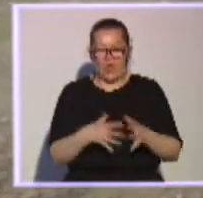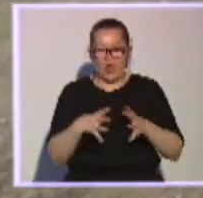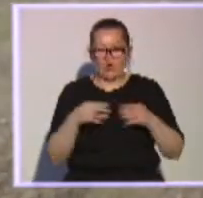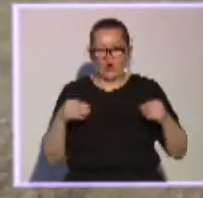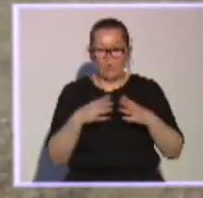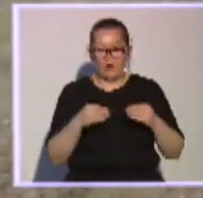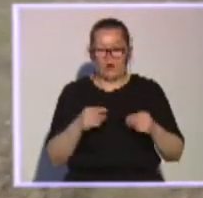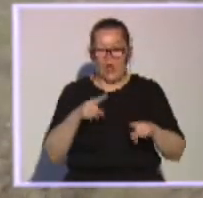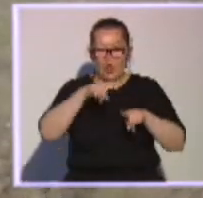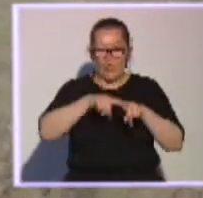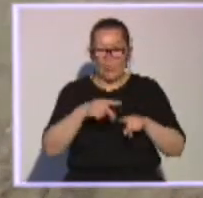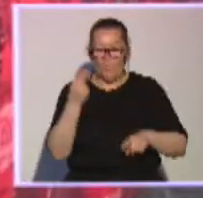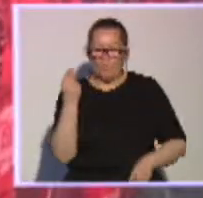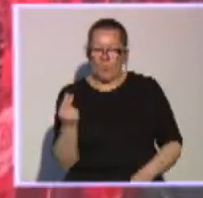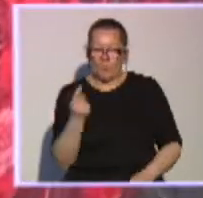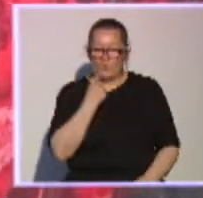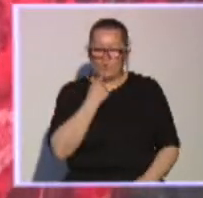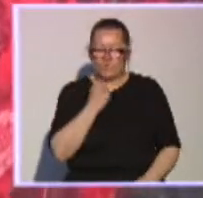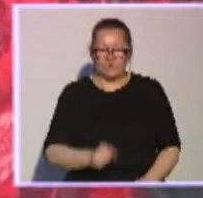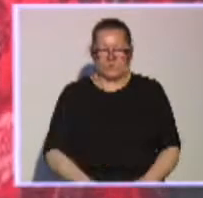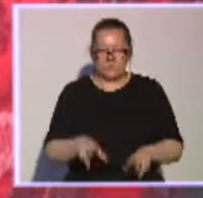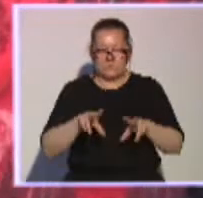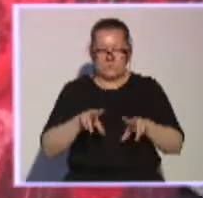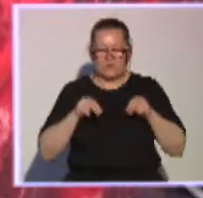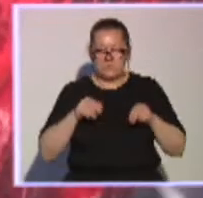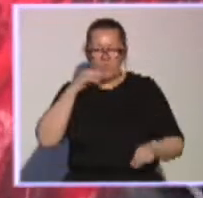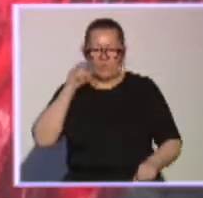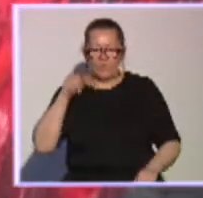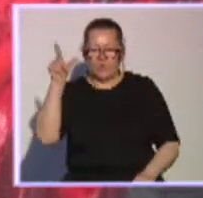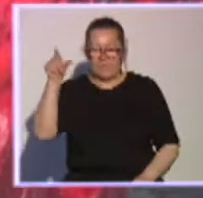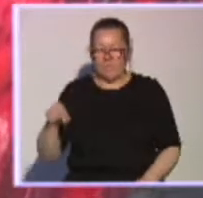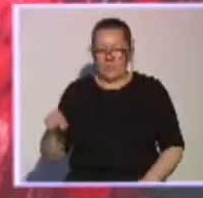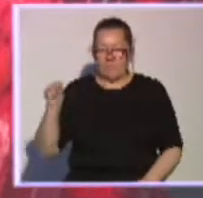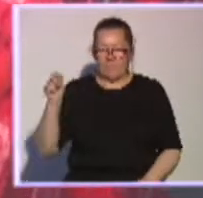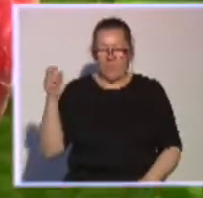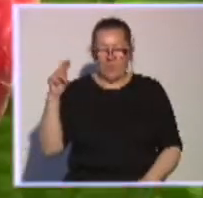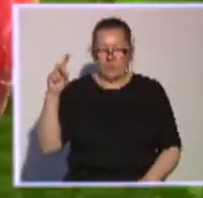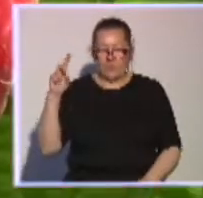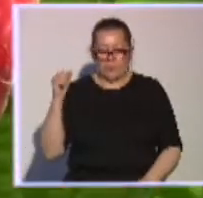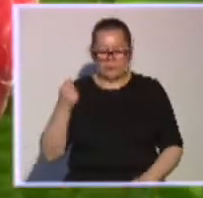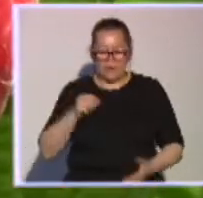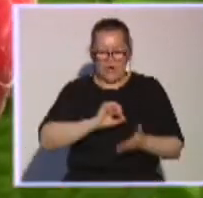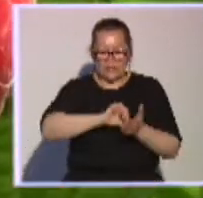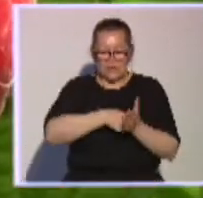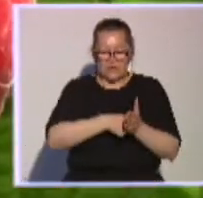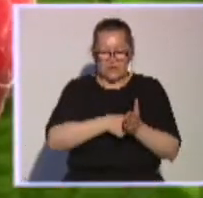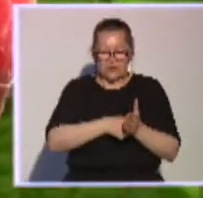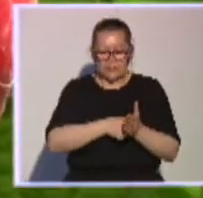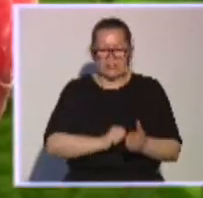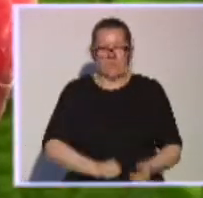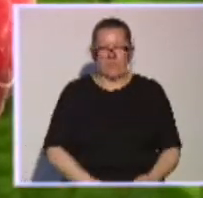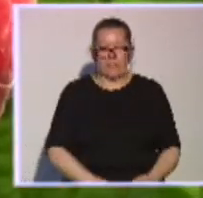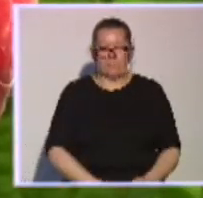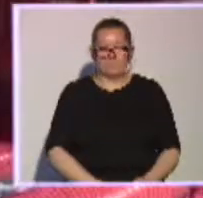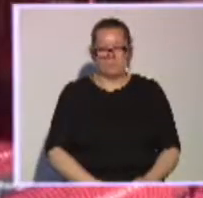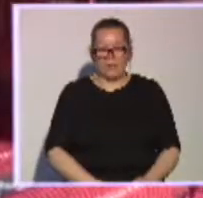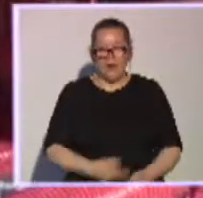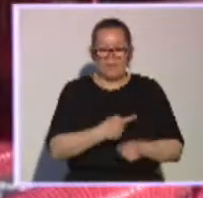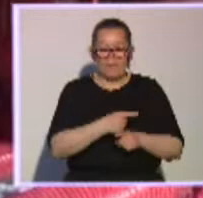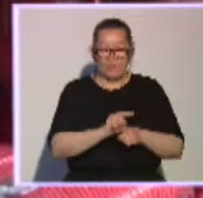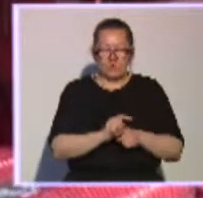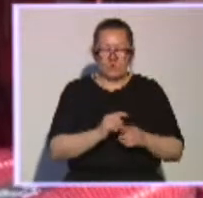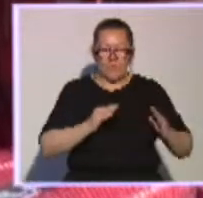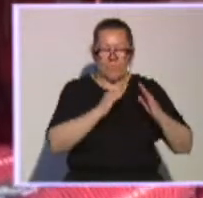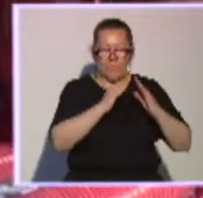și, totodată, încearcă să identifice cât mai mulți producători care îndeplinesc condițiile pentru a obține certificarea de produs montan sau